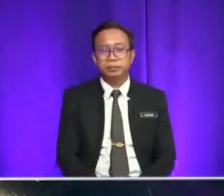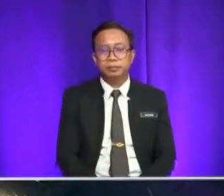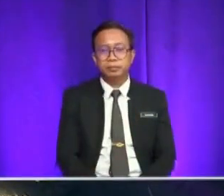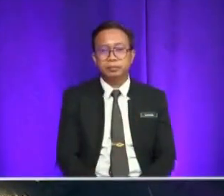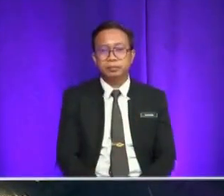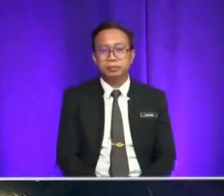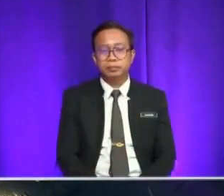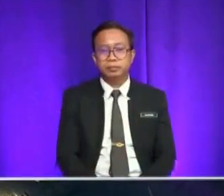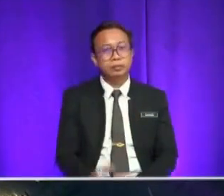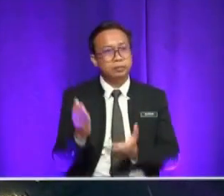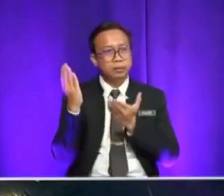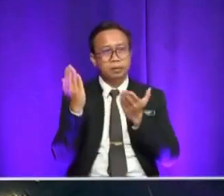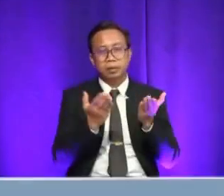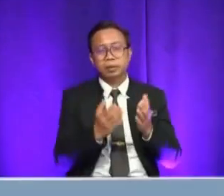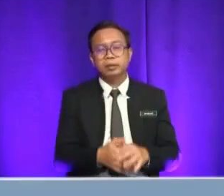Okey, Mizal, silakan.